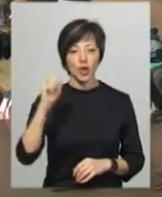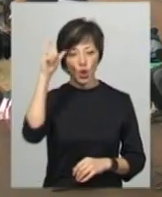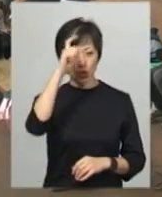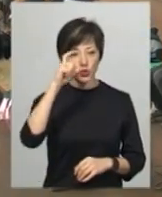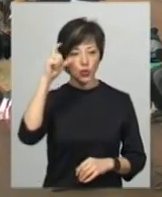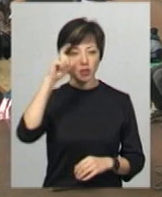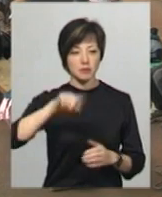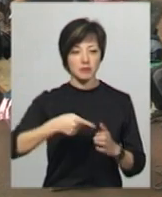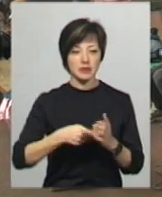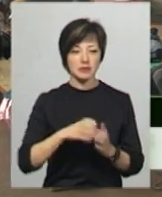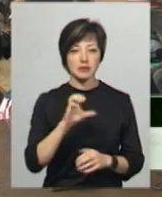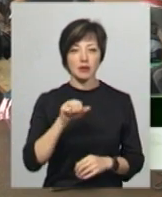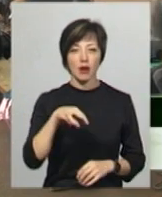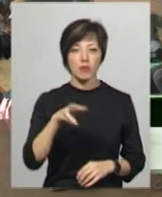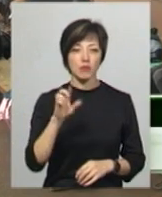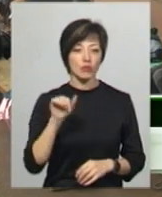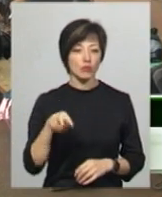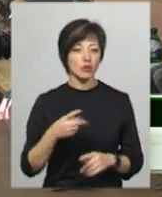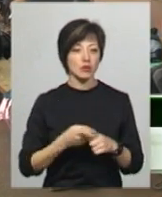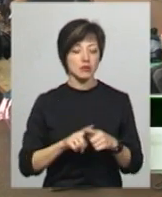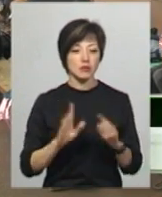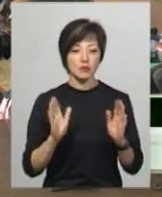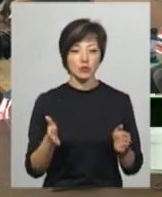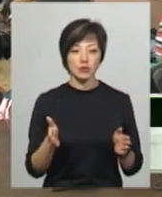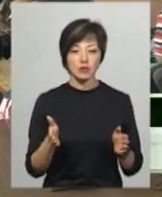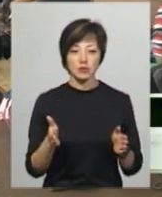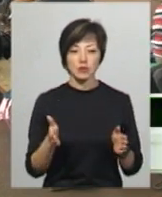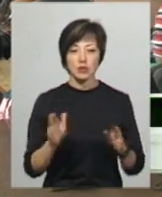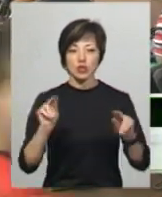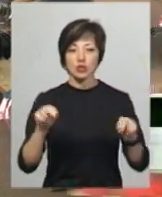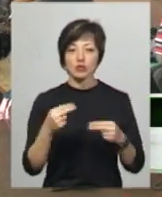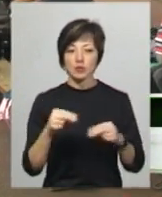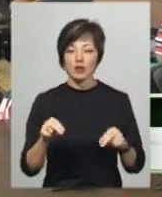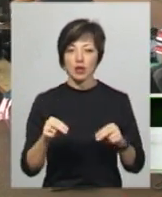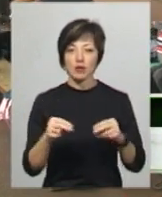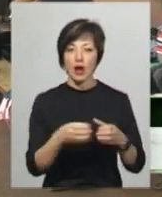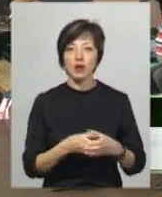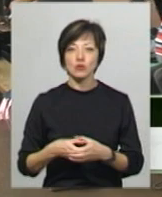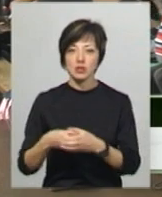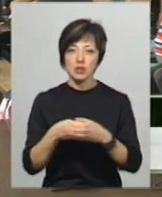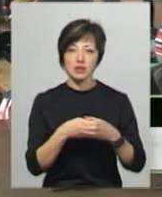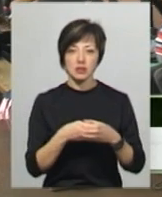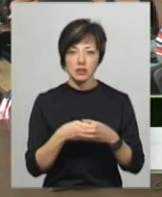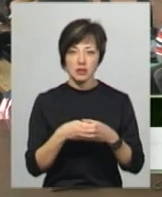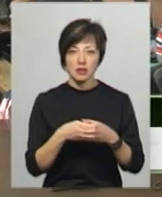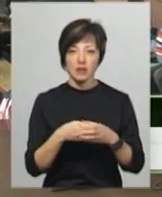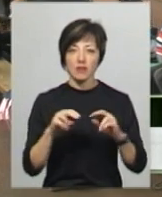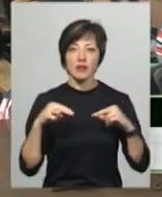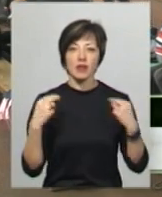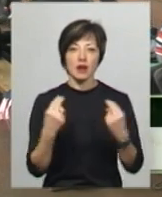Туреччину, місто Стамбул, це буде чемпіонат Асоціації Балканських